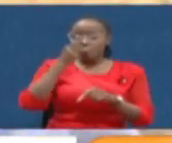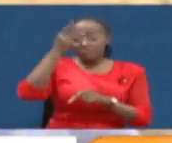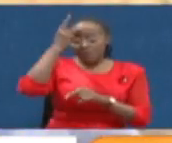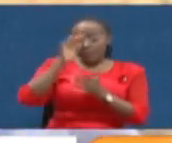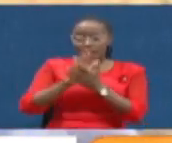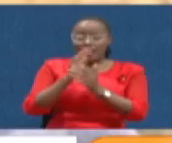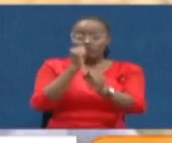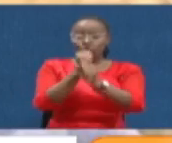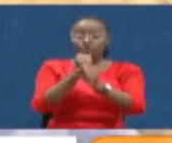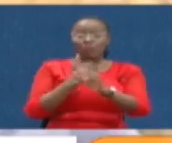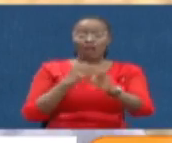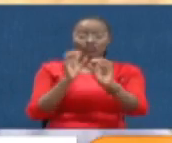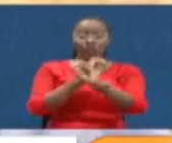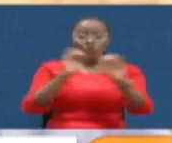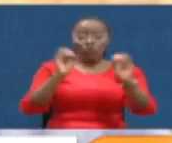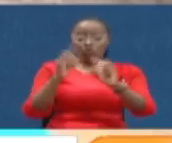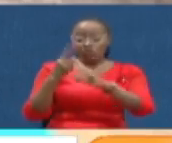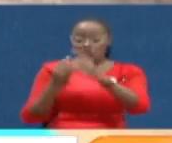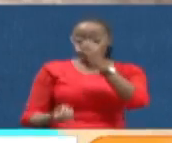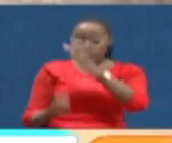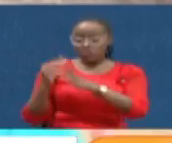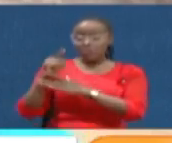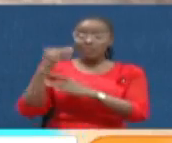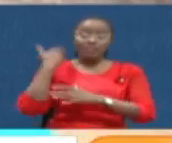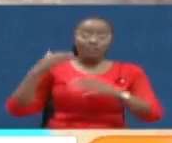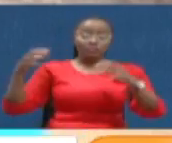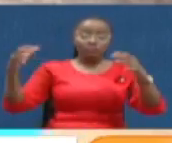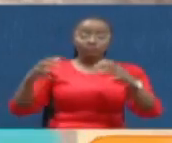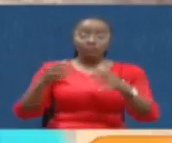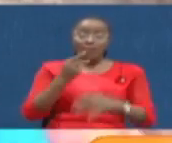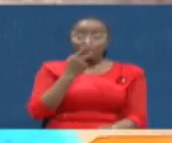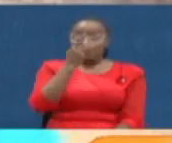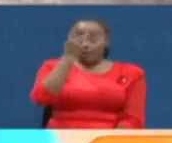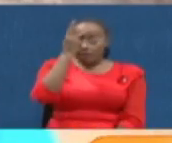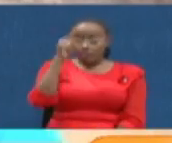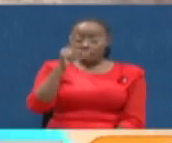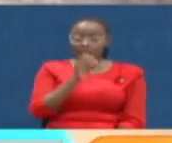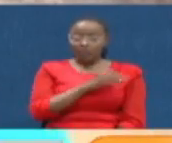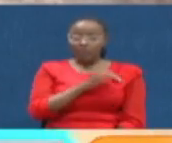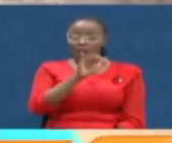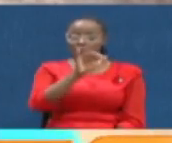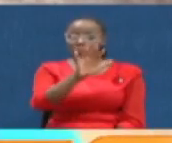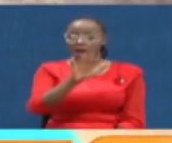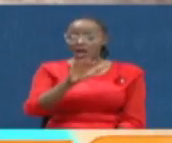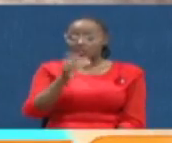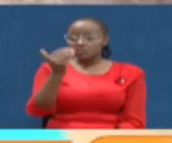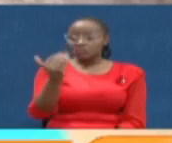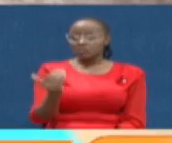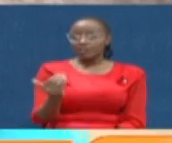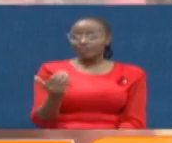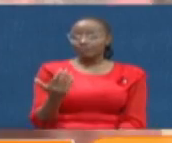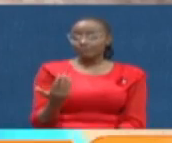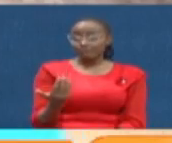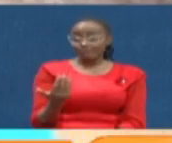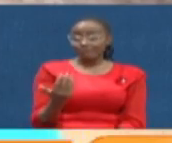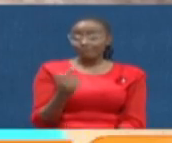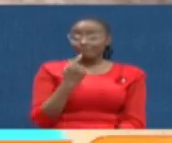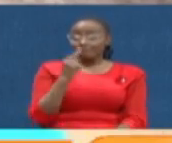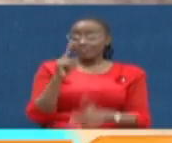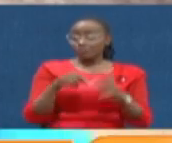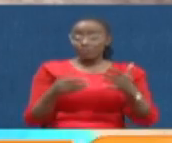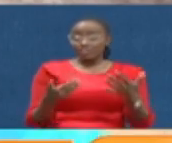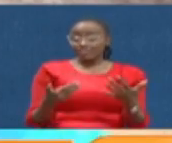ajira kama chanzo cha magenge haya. Mzazi mwenyewe anamwogopa mtoto wake. Wewe buda